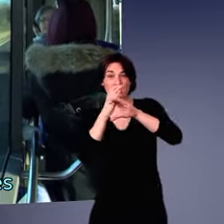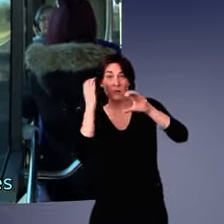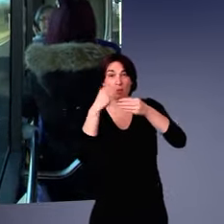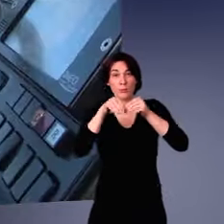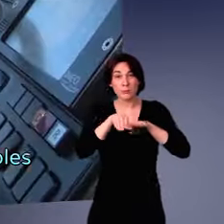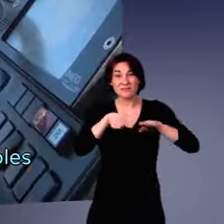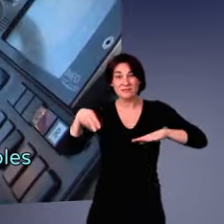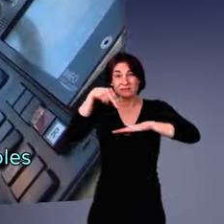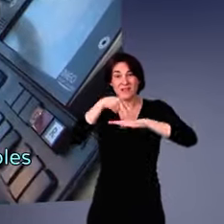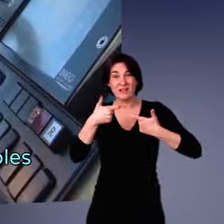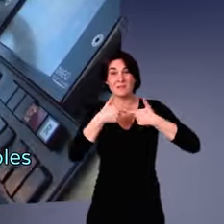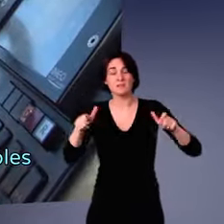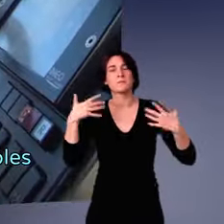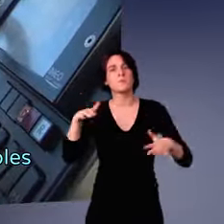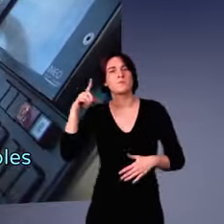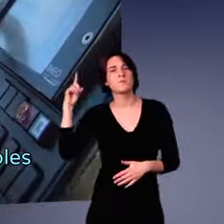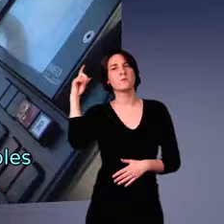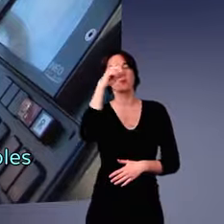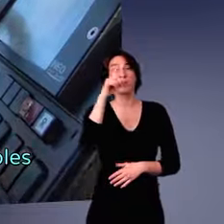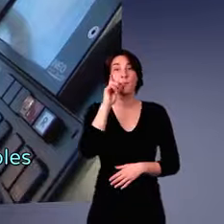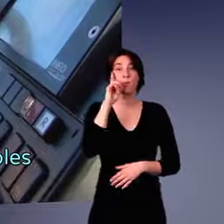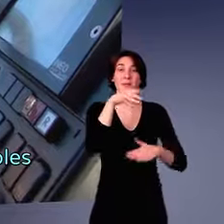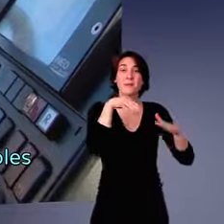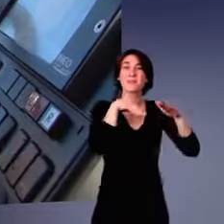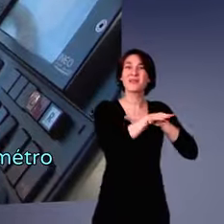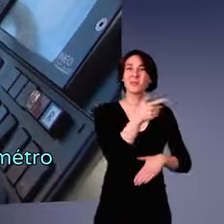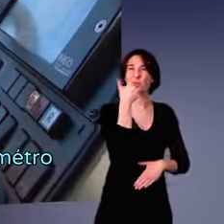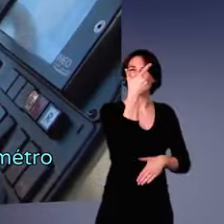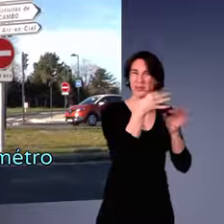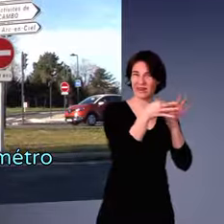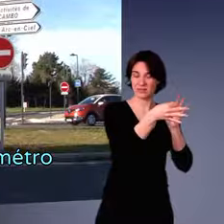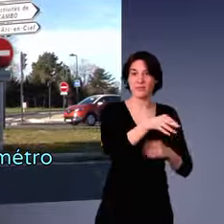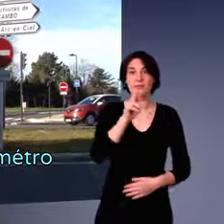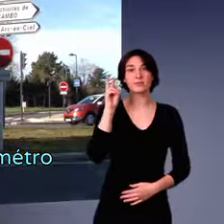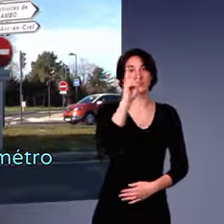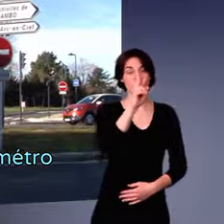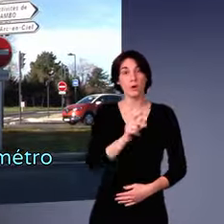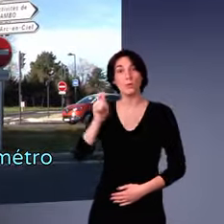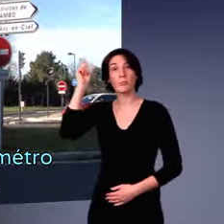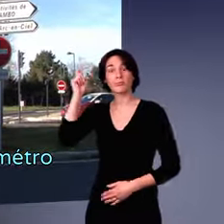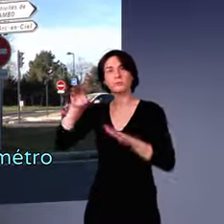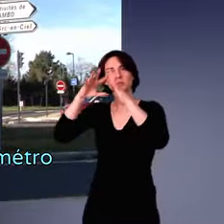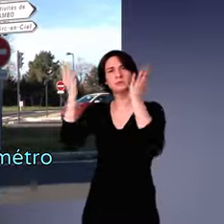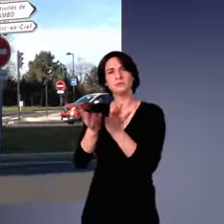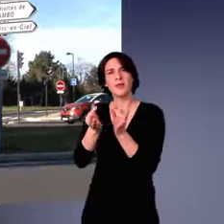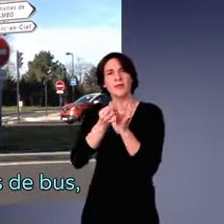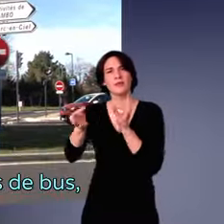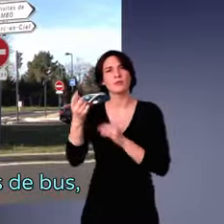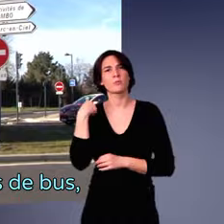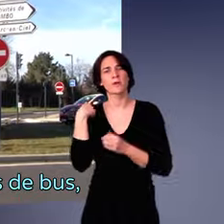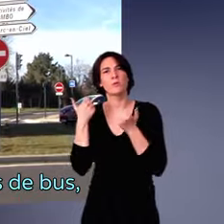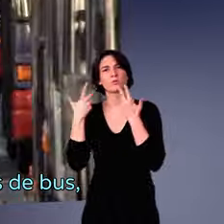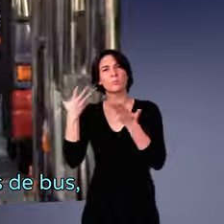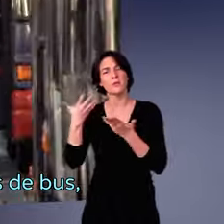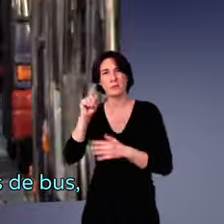véhicules et tous les arrêts accessibles n'est pas chose facile car à côté des deux lignes métro et de la ligne de tram il